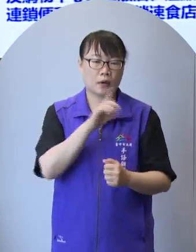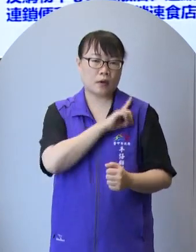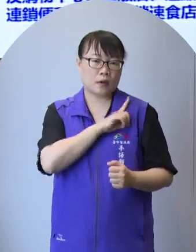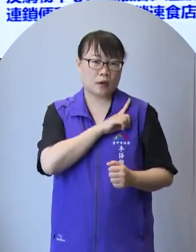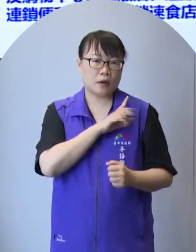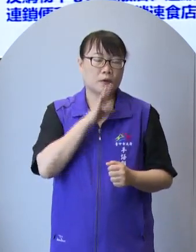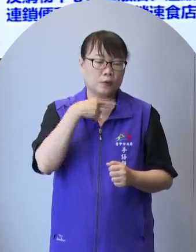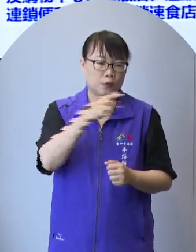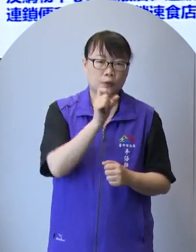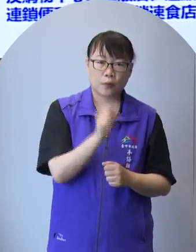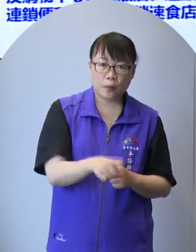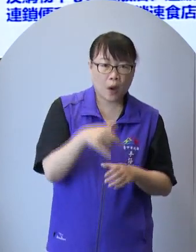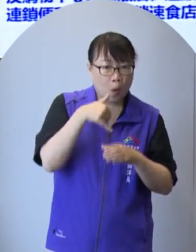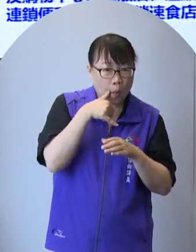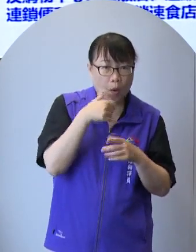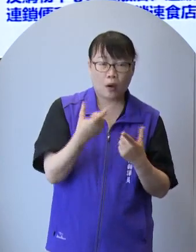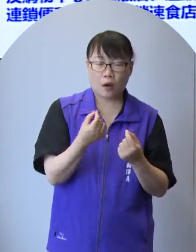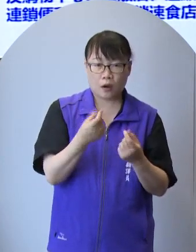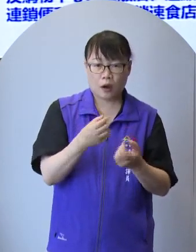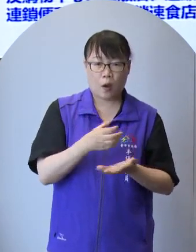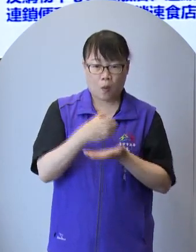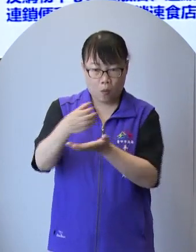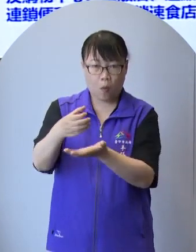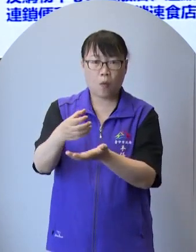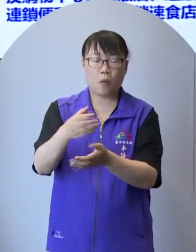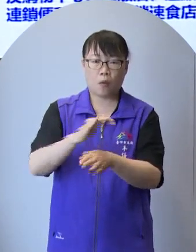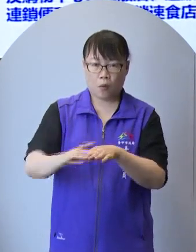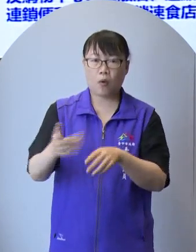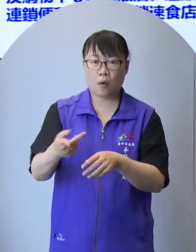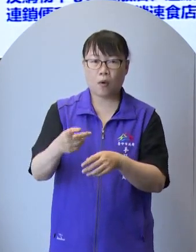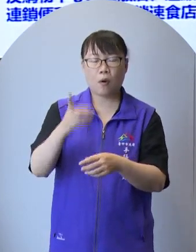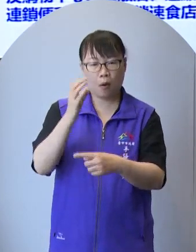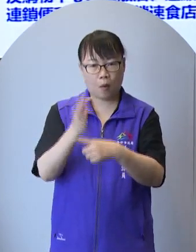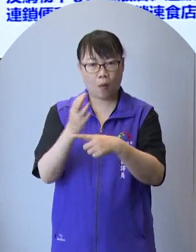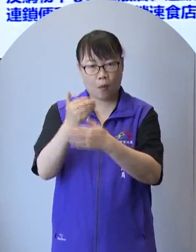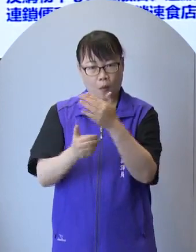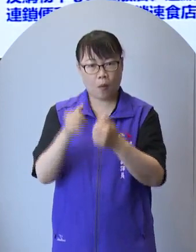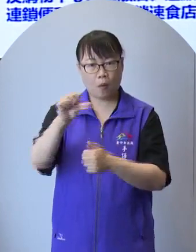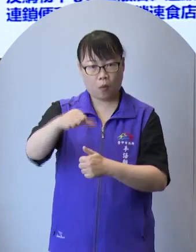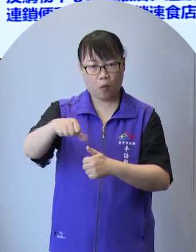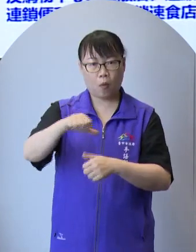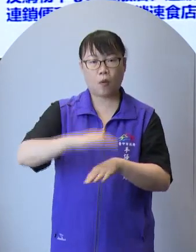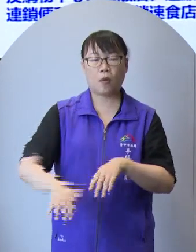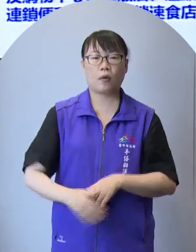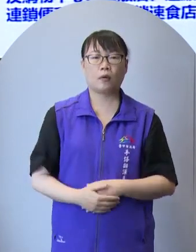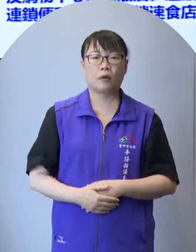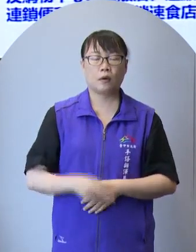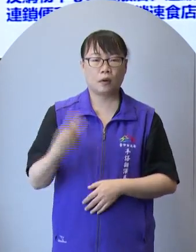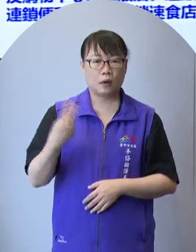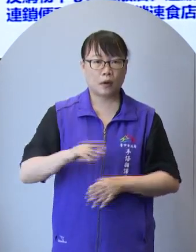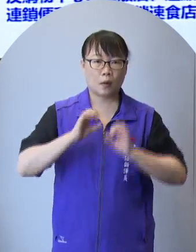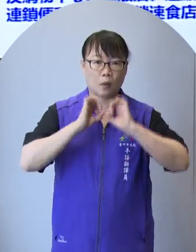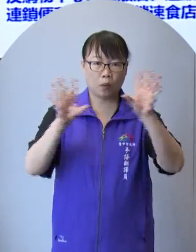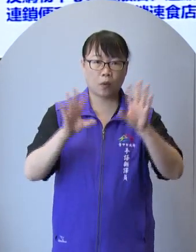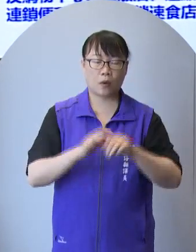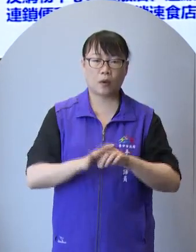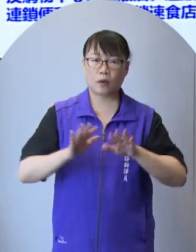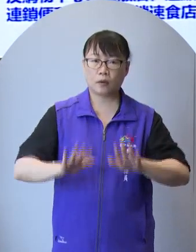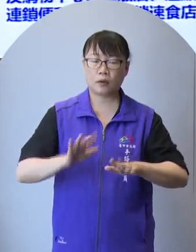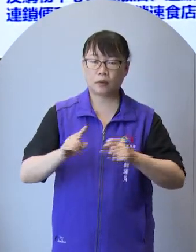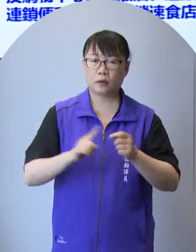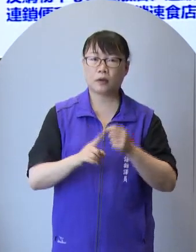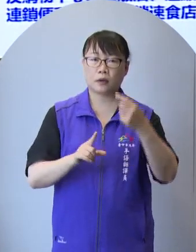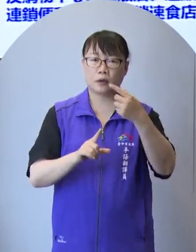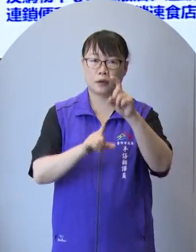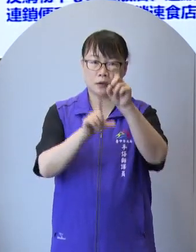杯，好，带饮料杯，因为它有一个价差的部分。那在我们公告啊，10月1日开始是